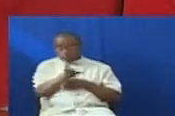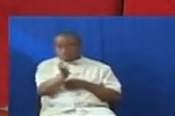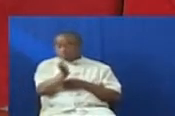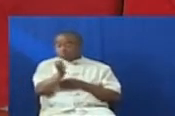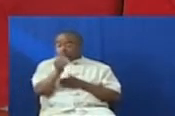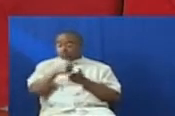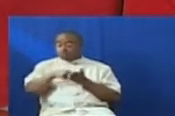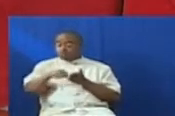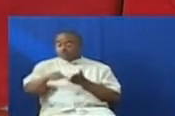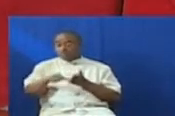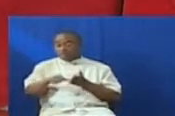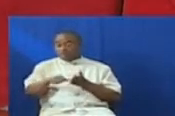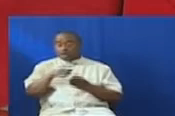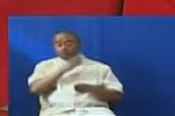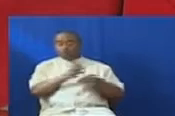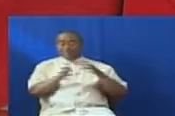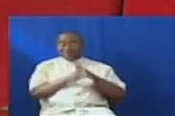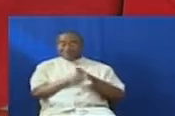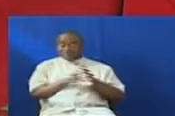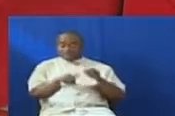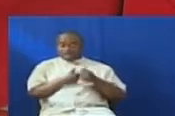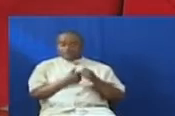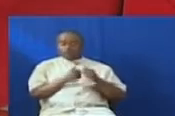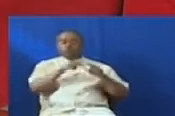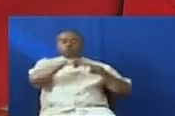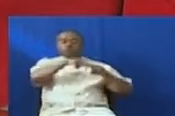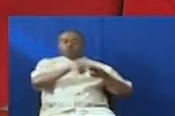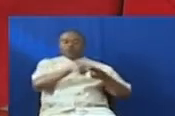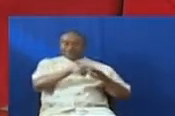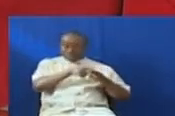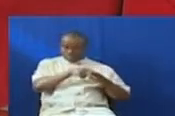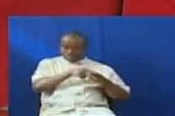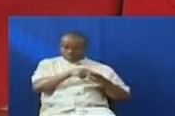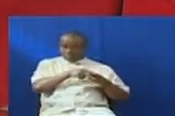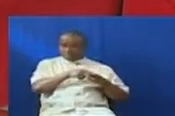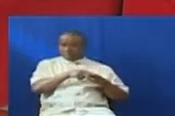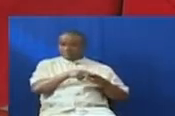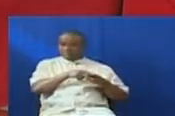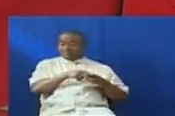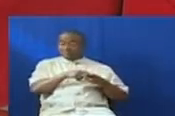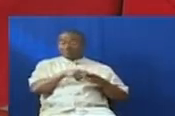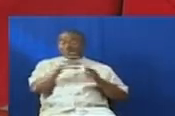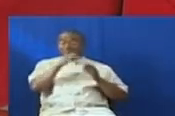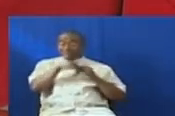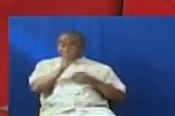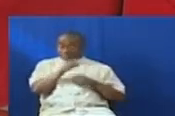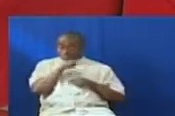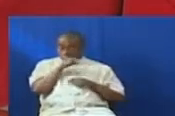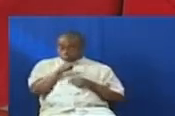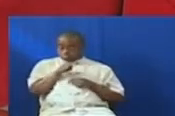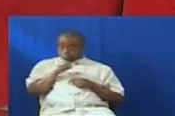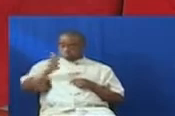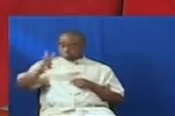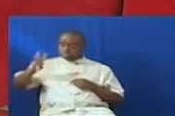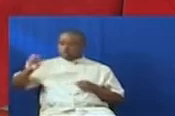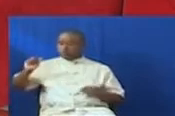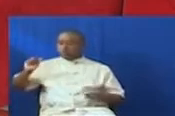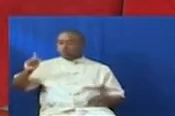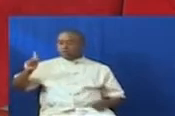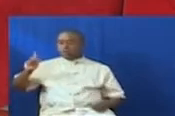Na katika halmashauri zetu wanaoathirika zaidi ni wakandarasi ambao ni